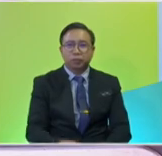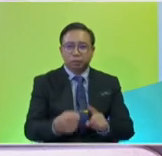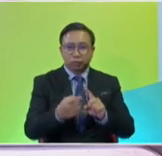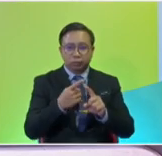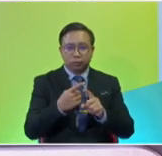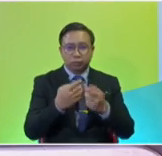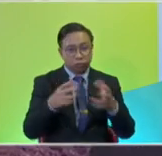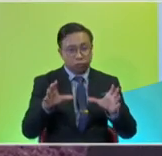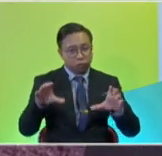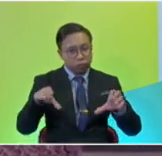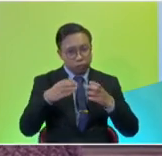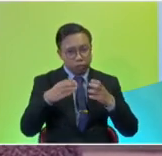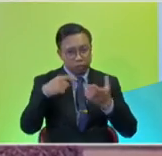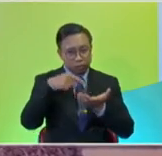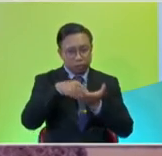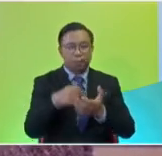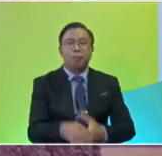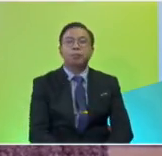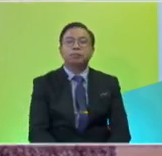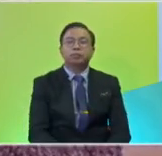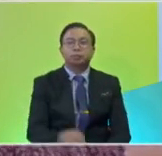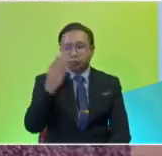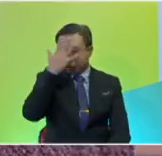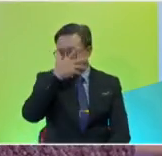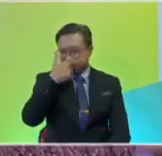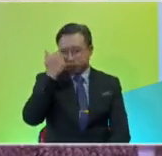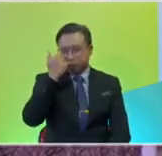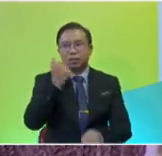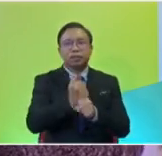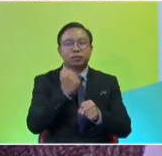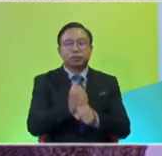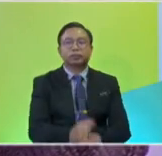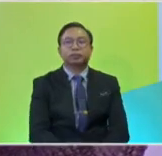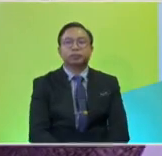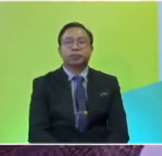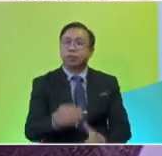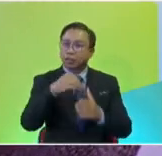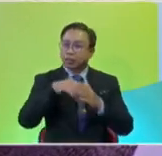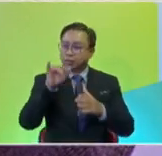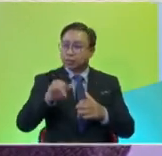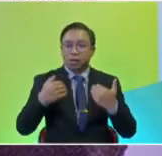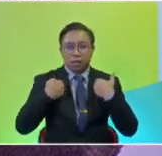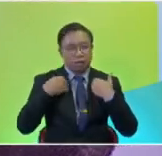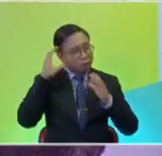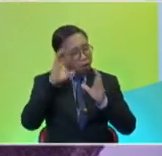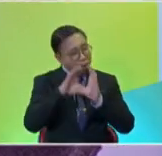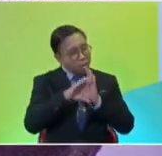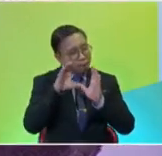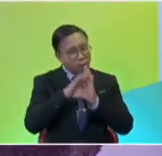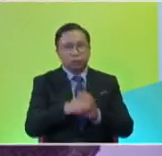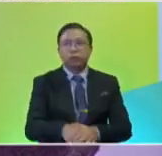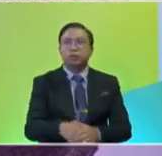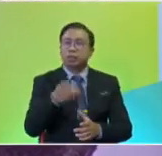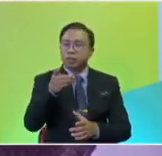yang menghasilkan ini hasil kerjanya di dalamnya ada foto-foto dia